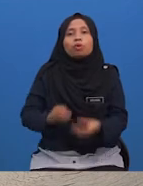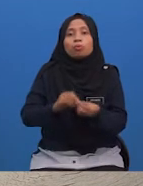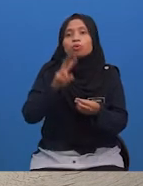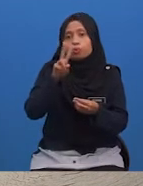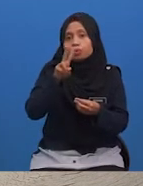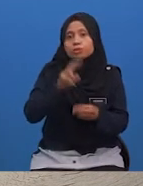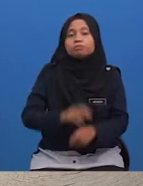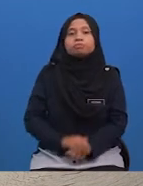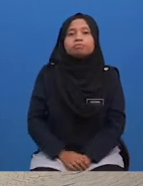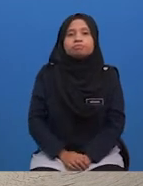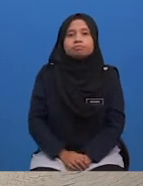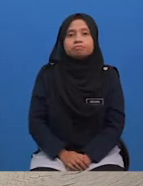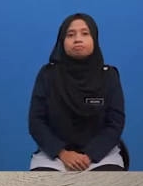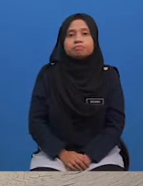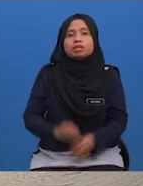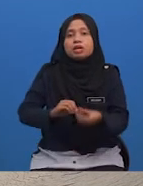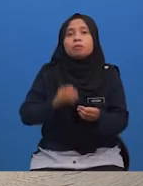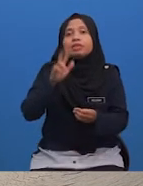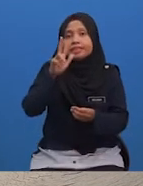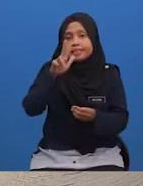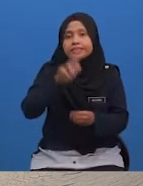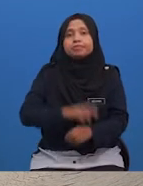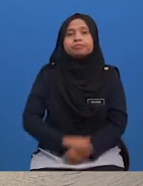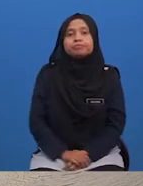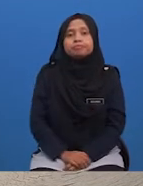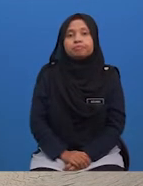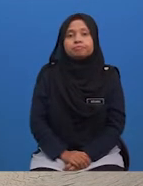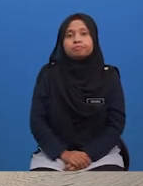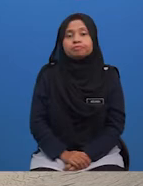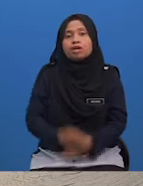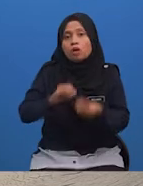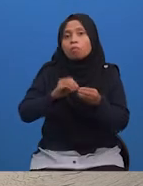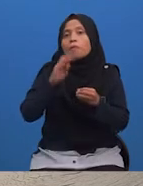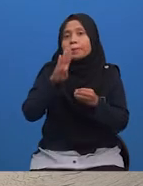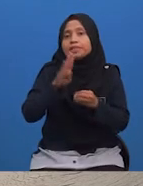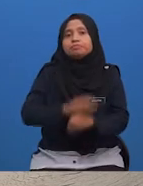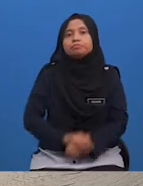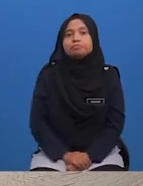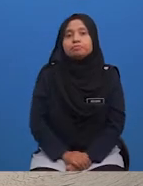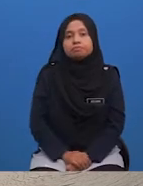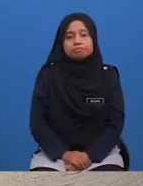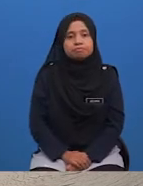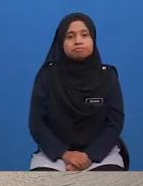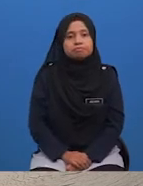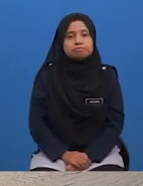yang kedua, yang ketiga dan keempat.